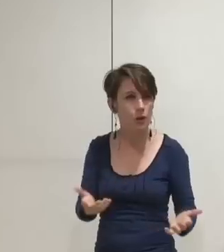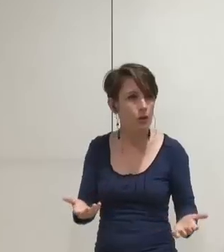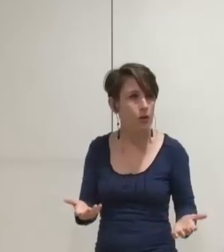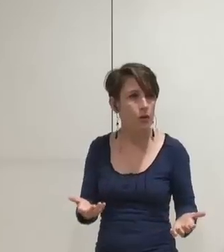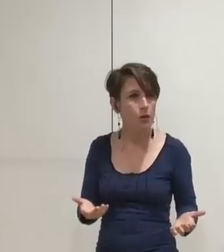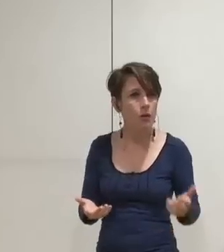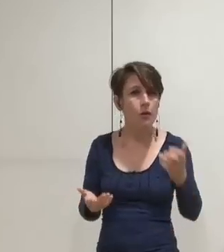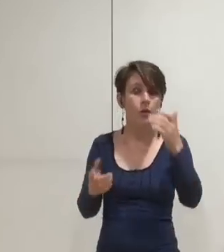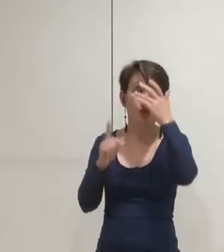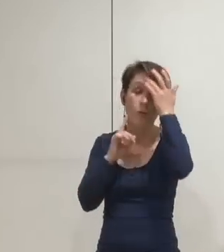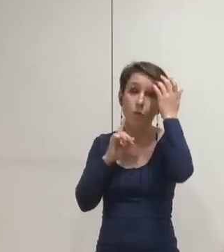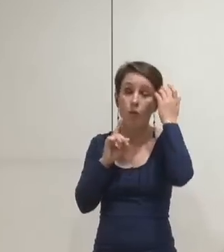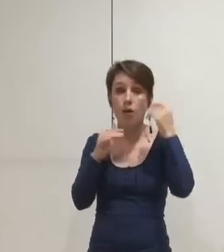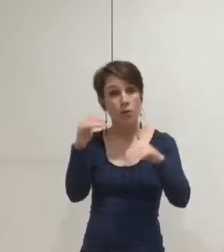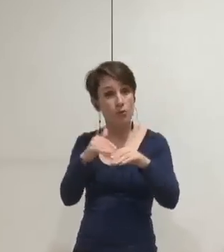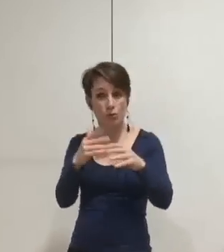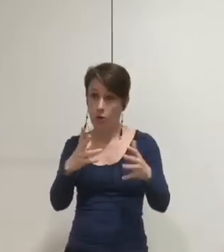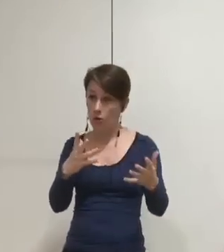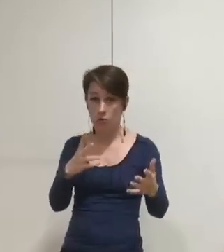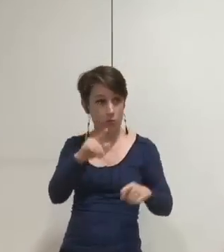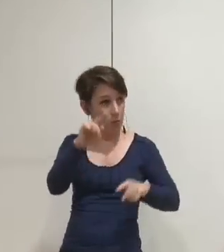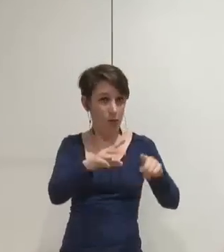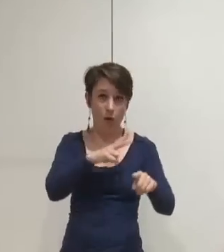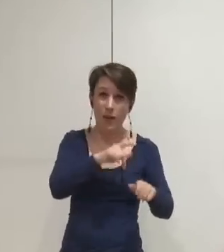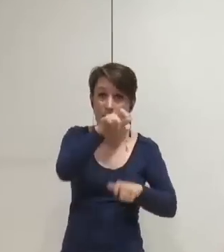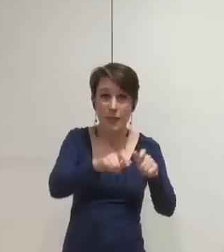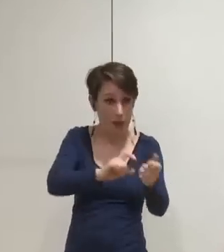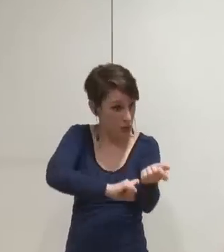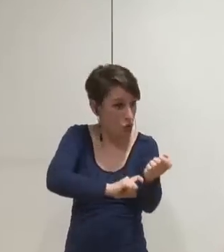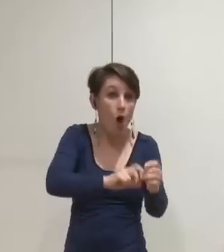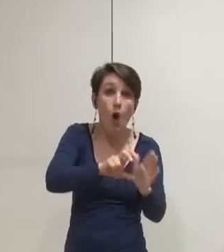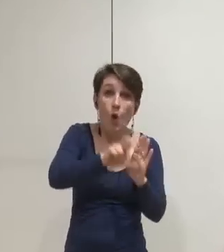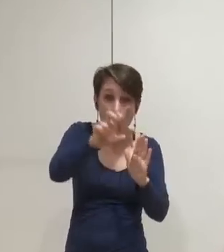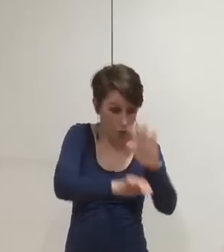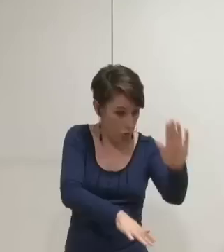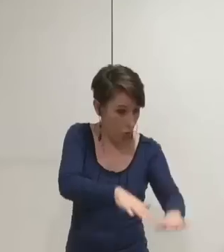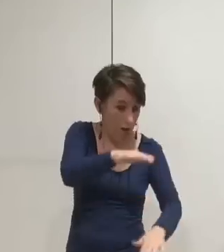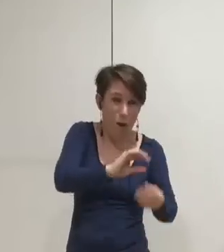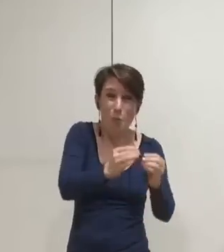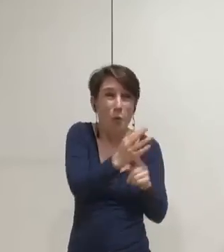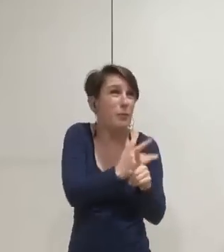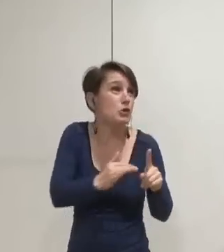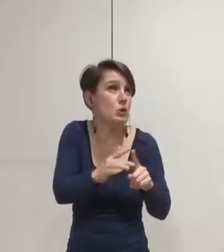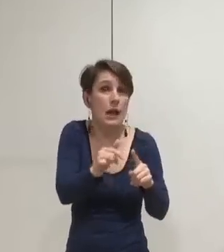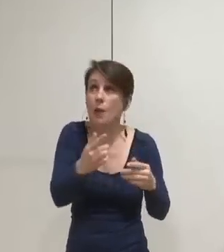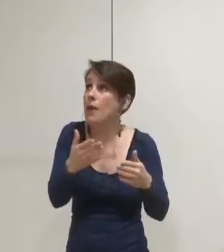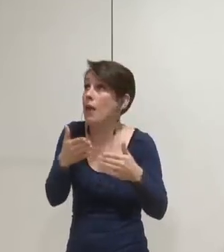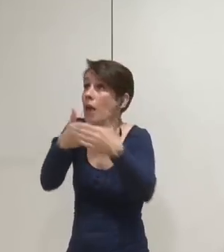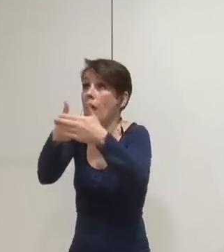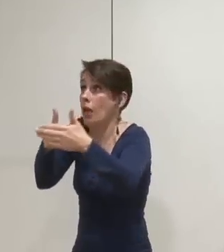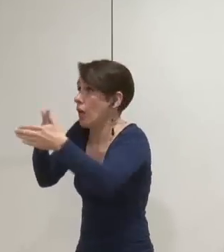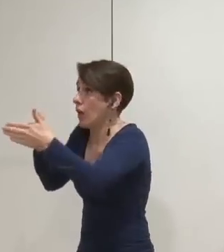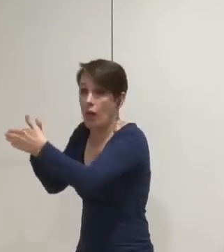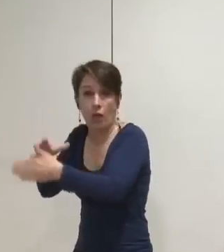des Grenoblois en difficulté sociale qui du de ce fait ne trouvve pas ne trouve pas de